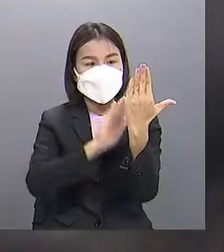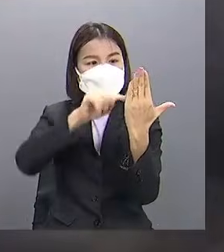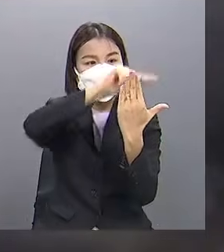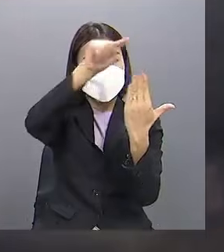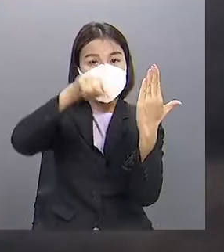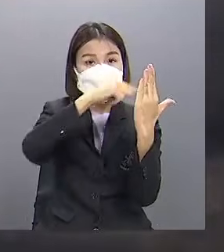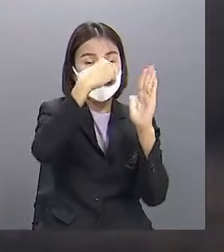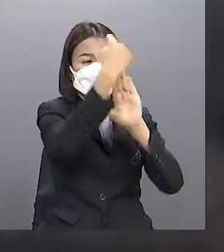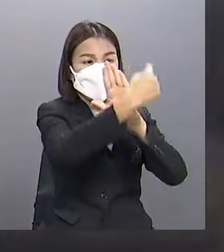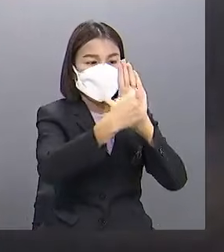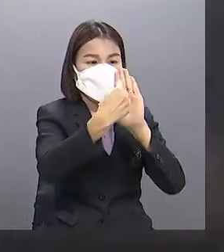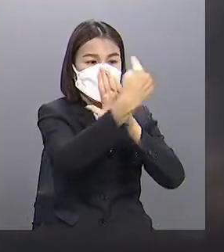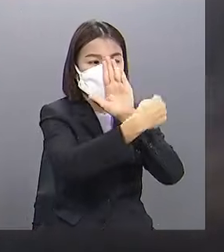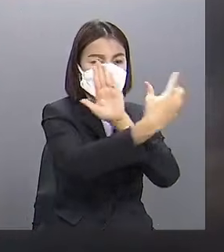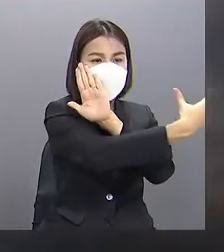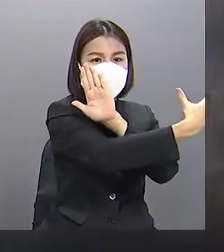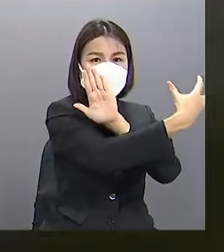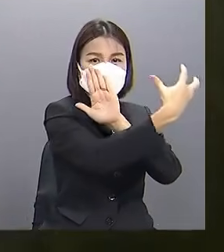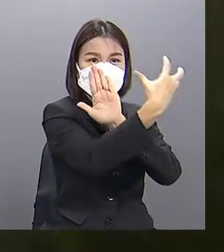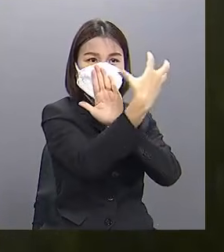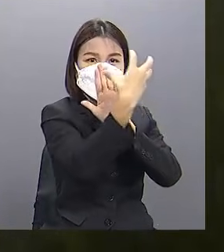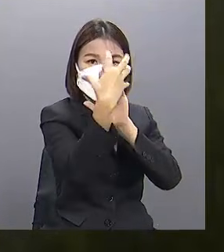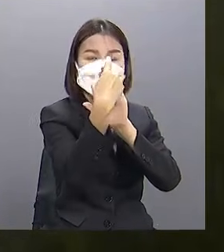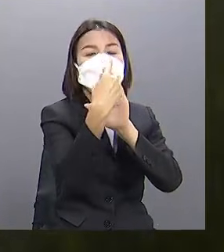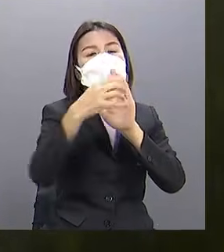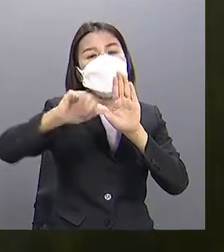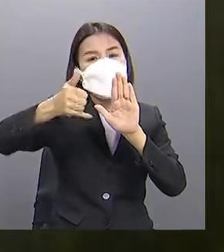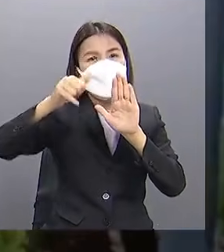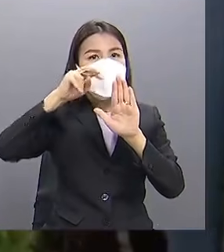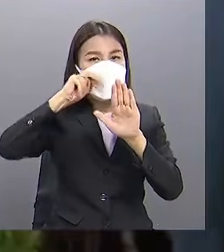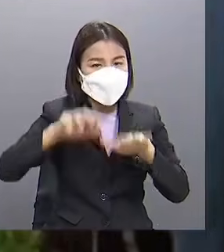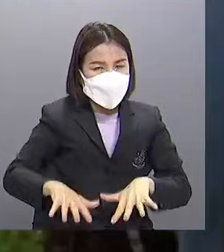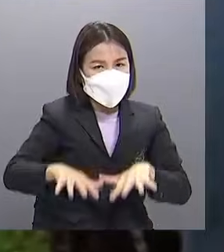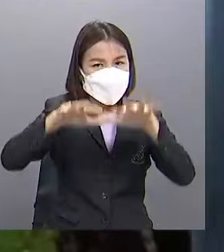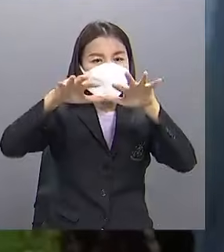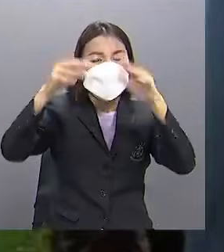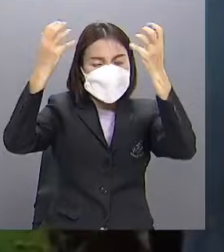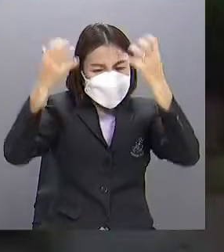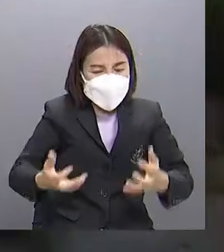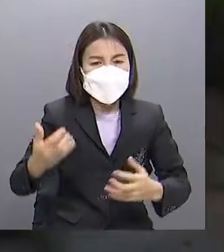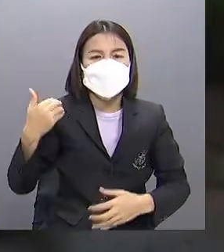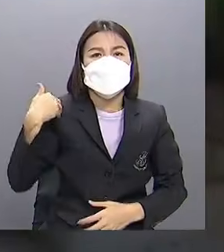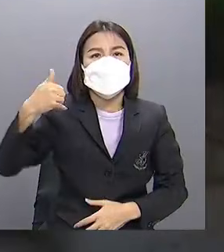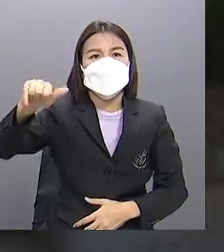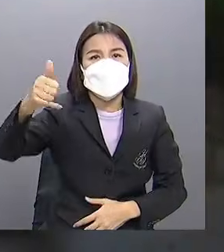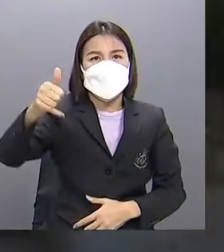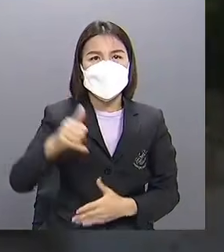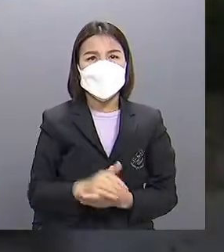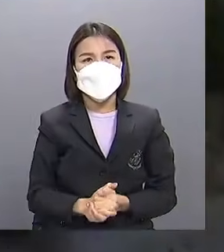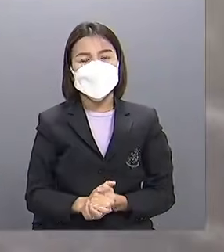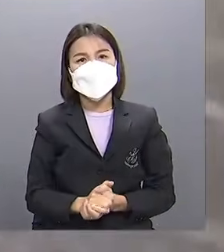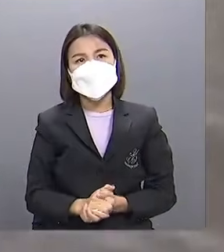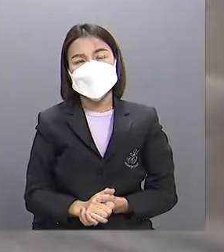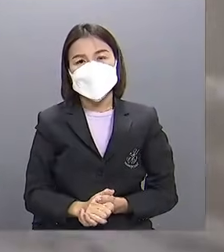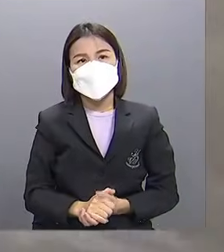ภาคอีสานจนกลายเป็นอุทกภัยโหมกระหน่ำหนักมากกว่าทุกครั้ง คำจริงเรื่